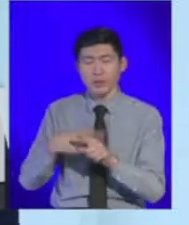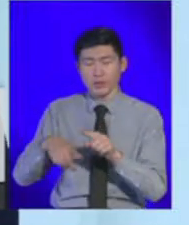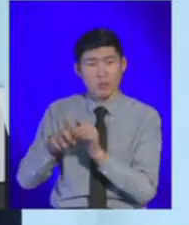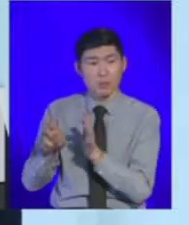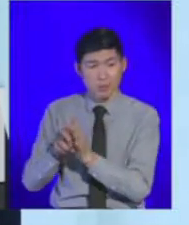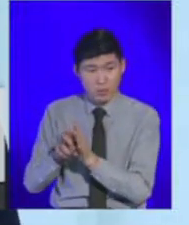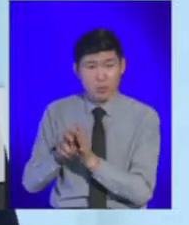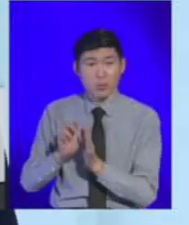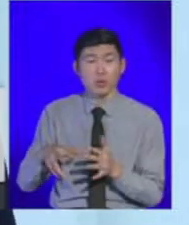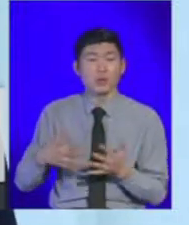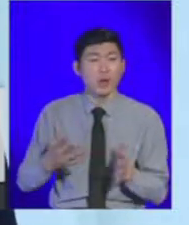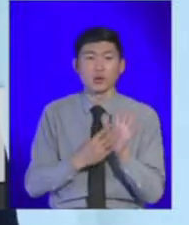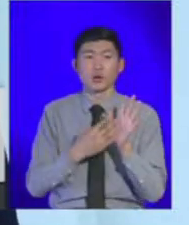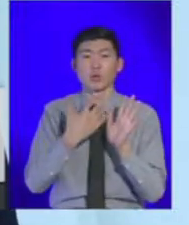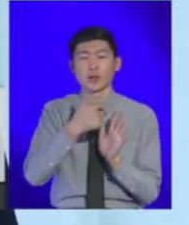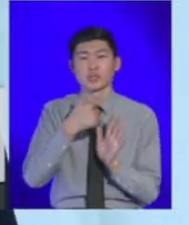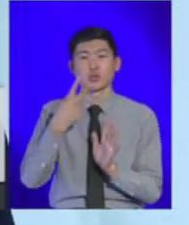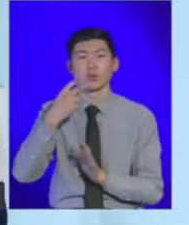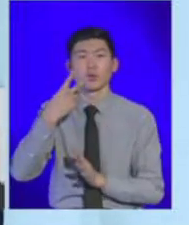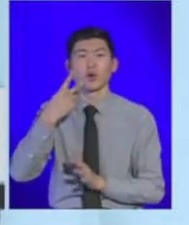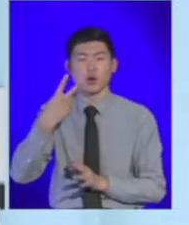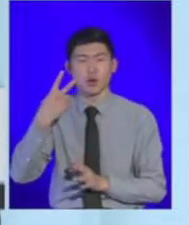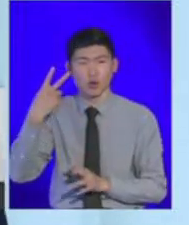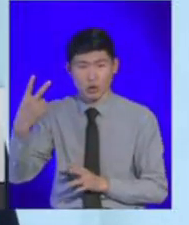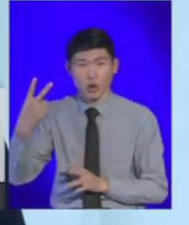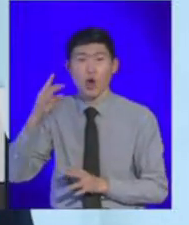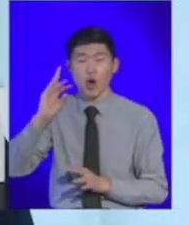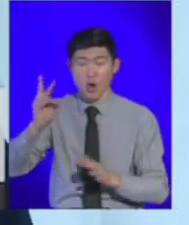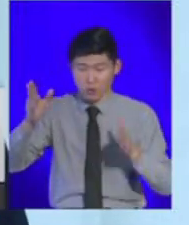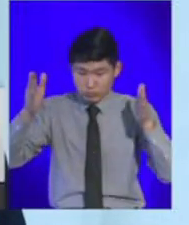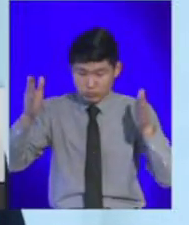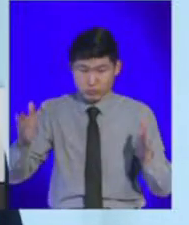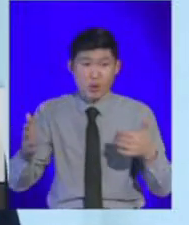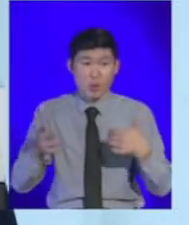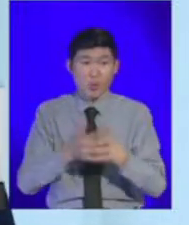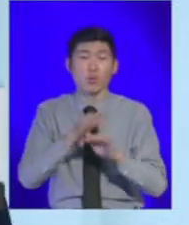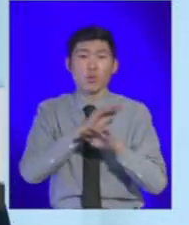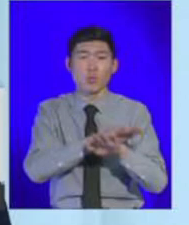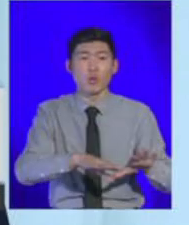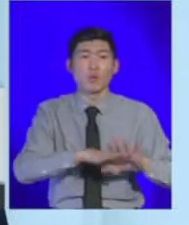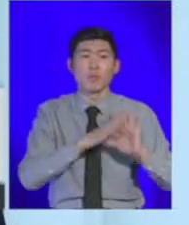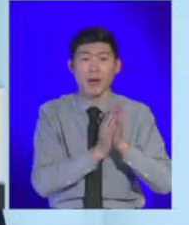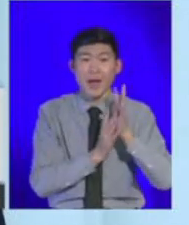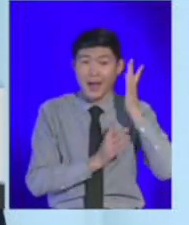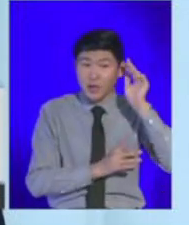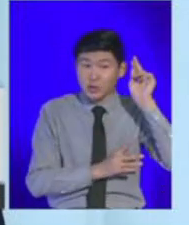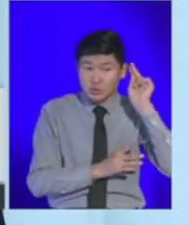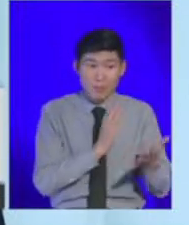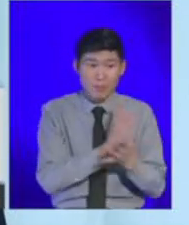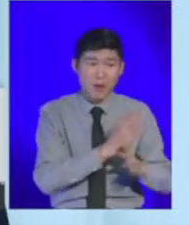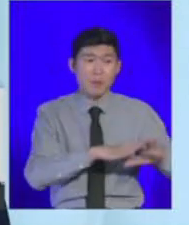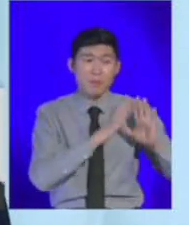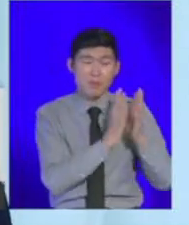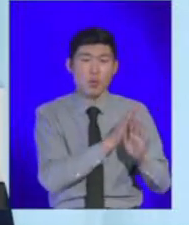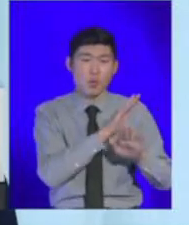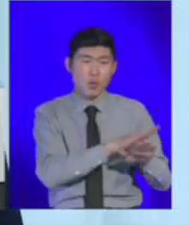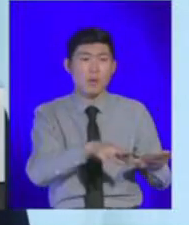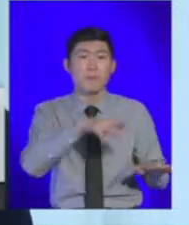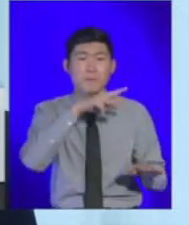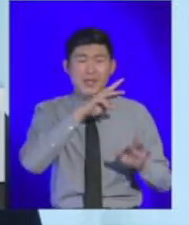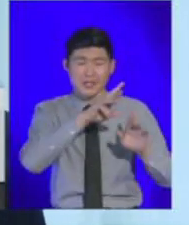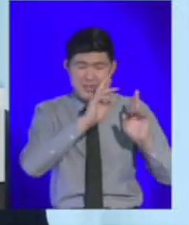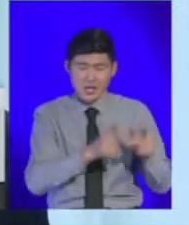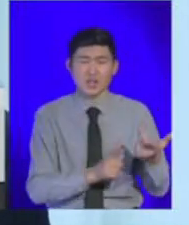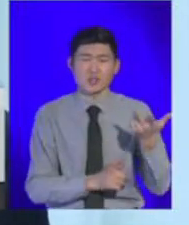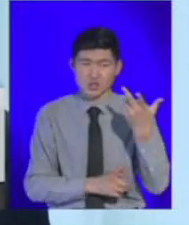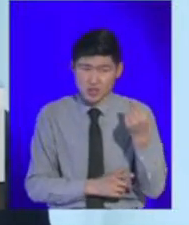юм бол 93-аас 2022 он хүртэлх хүүхдийн одоо гадаад сурж байгаа бүх хүүхдийн мэдээллийг яг жинхэнэ